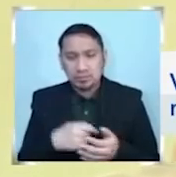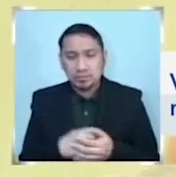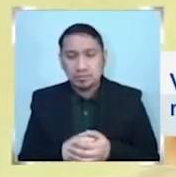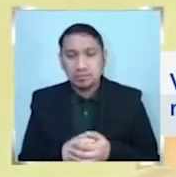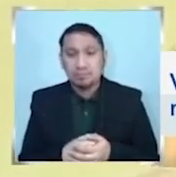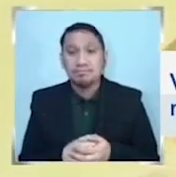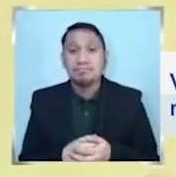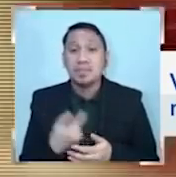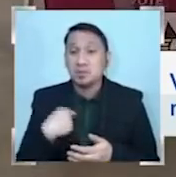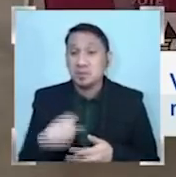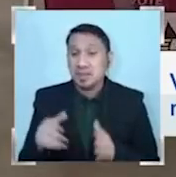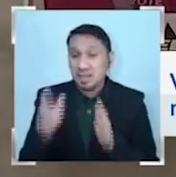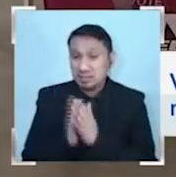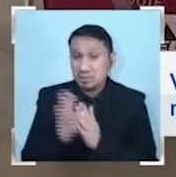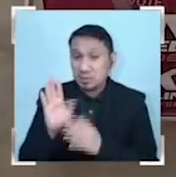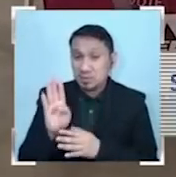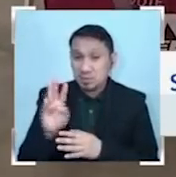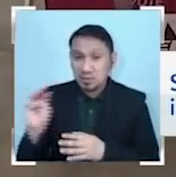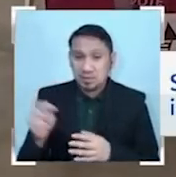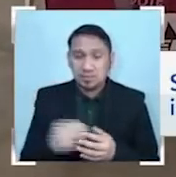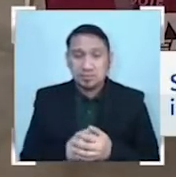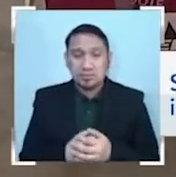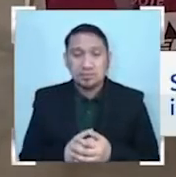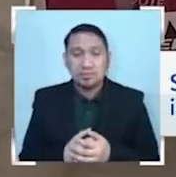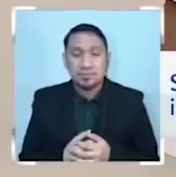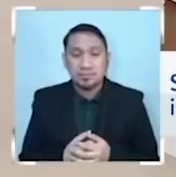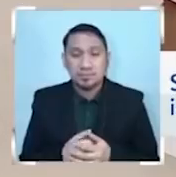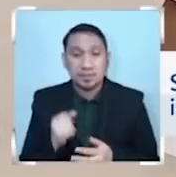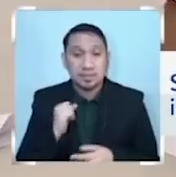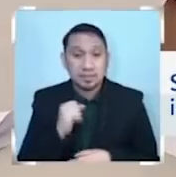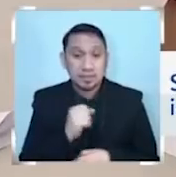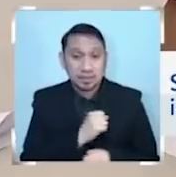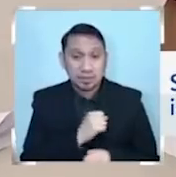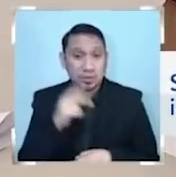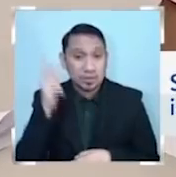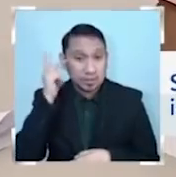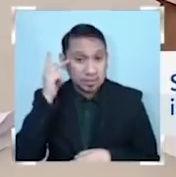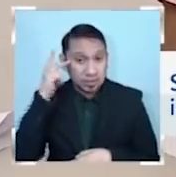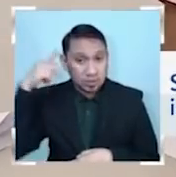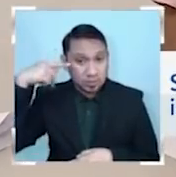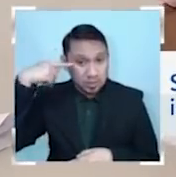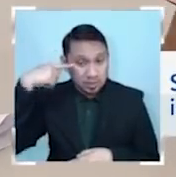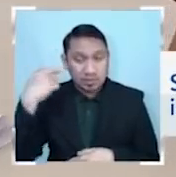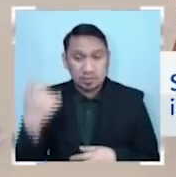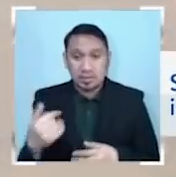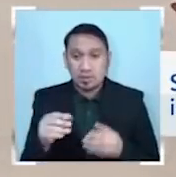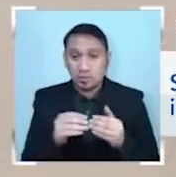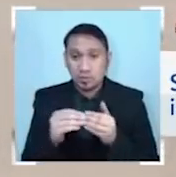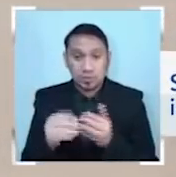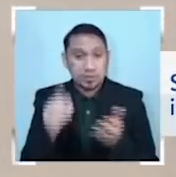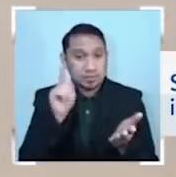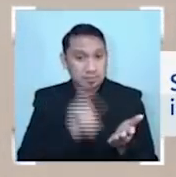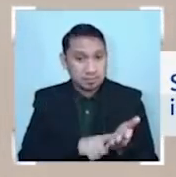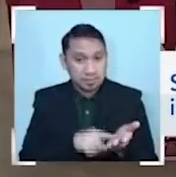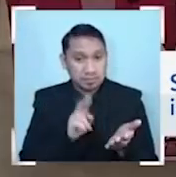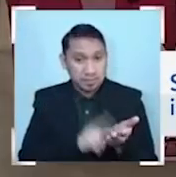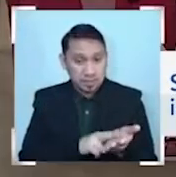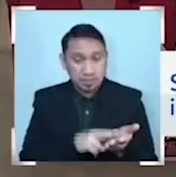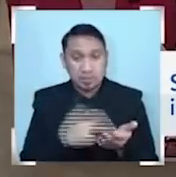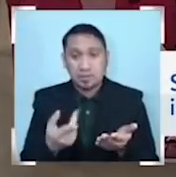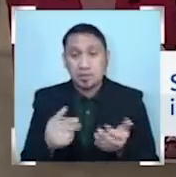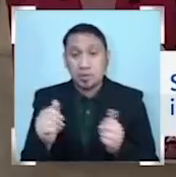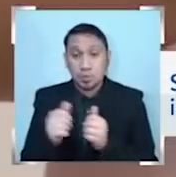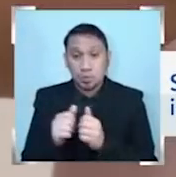ang panig ni Marcos. Si Senator Kiko Pangilinan, pinangunahan ang pagpirma ng covenant kasama ang mga labor leaders